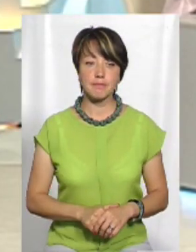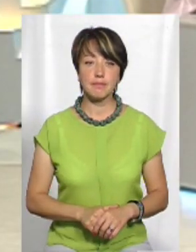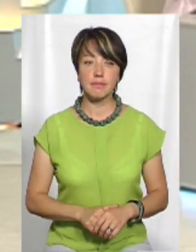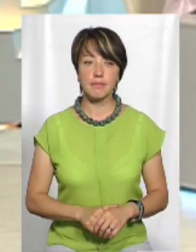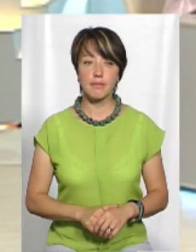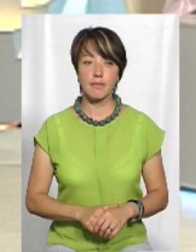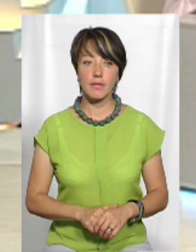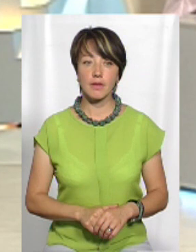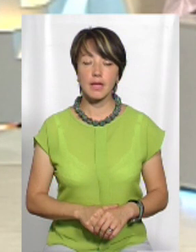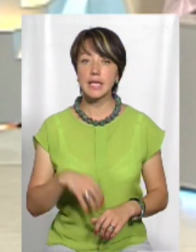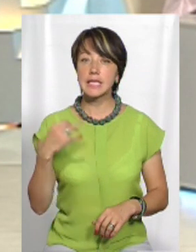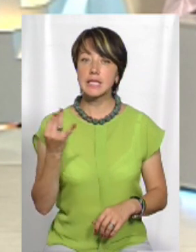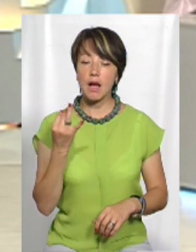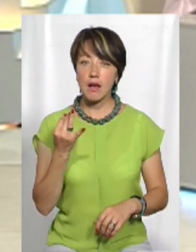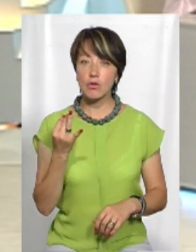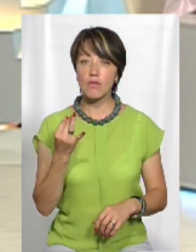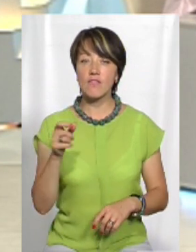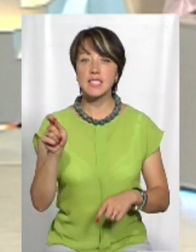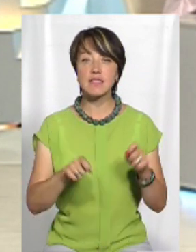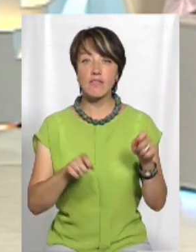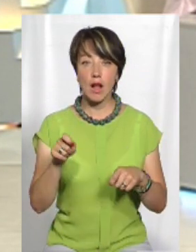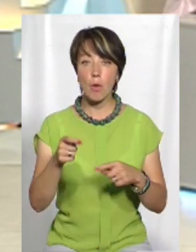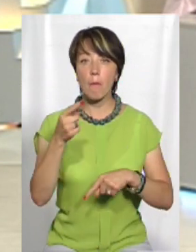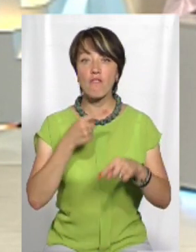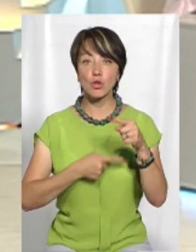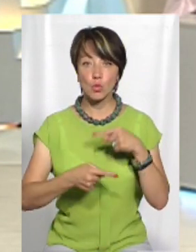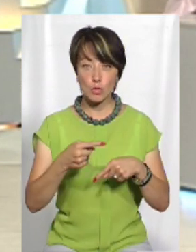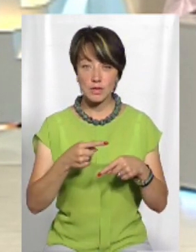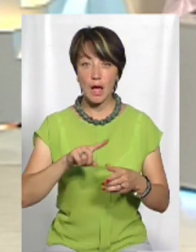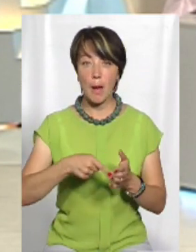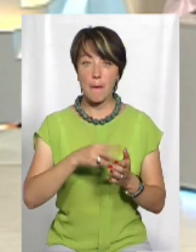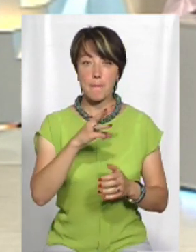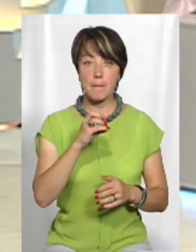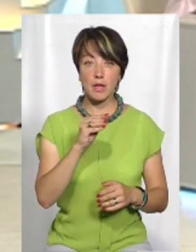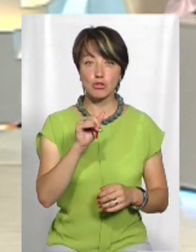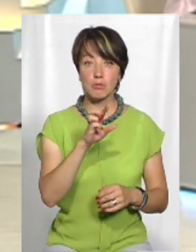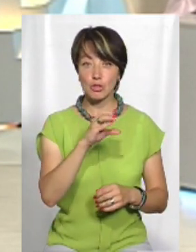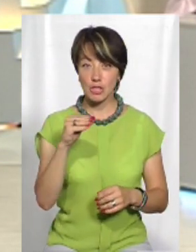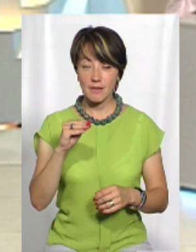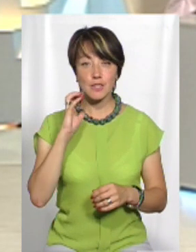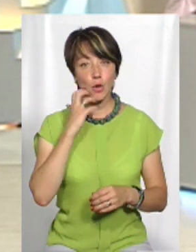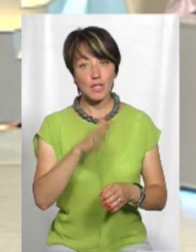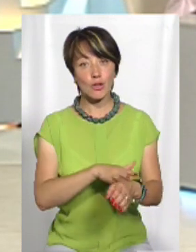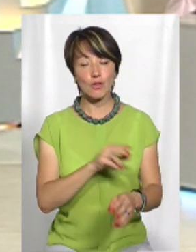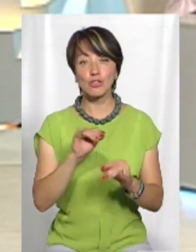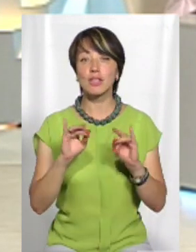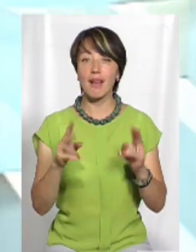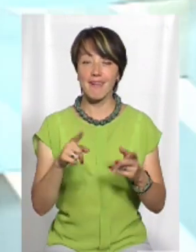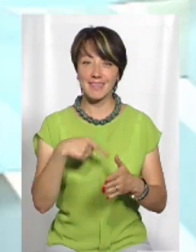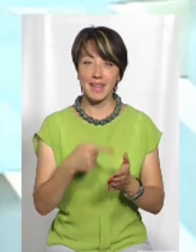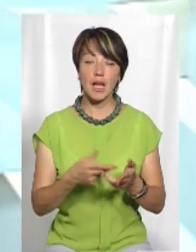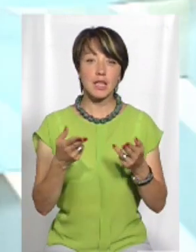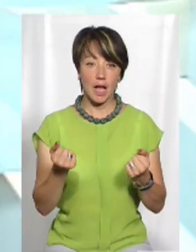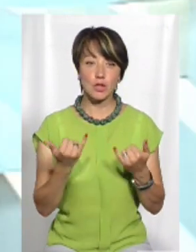І от цікаво, фестиваль повернувся у Меджибіж. Всерйоз і надовго, чи як?